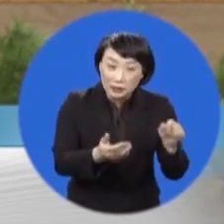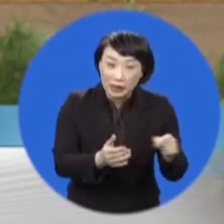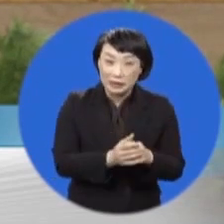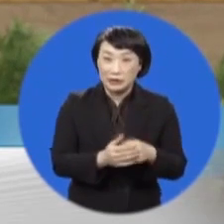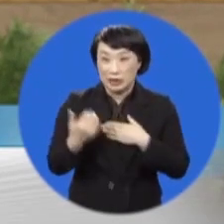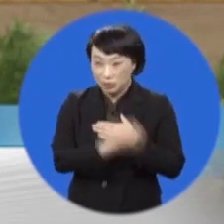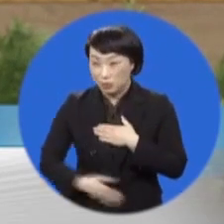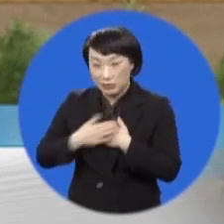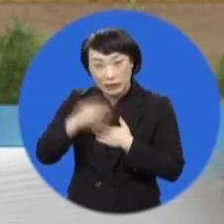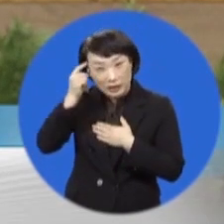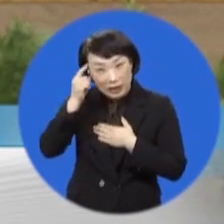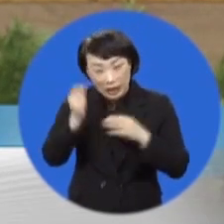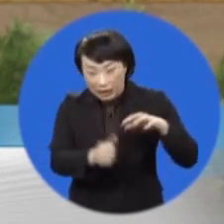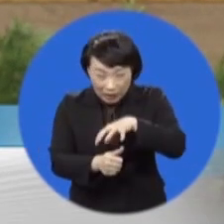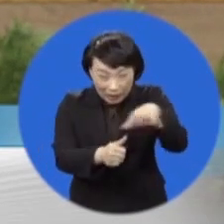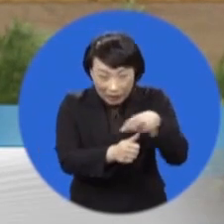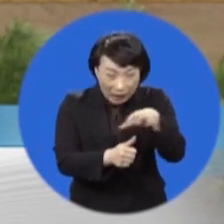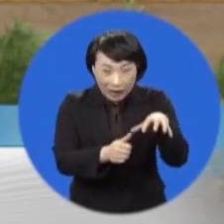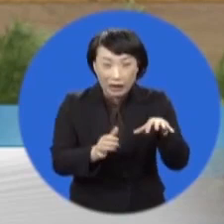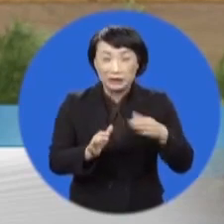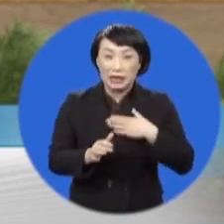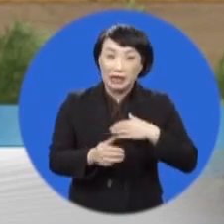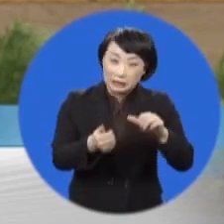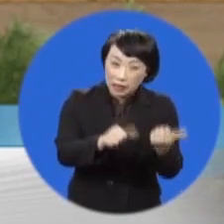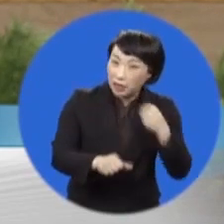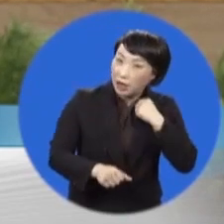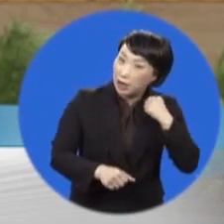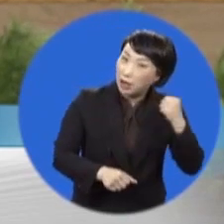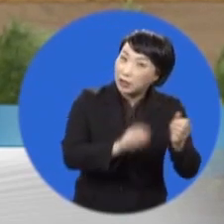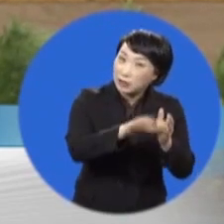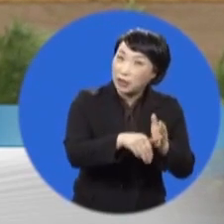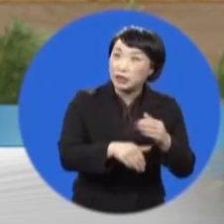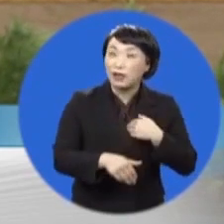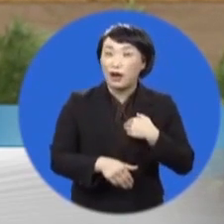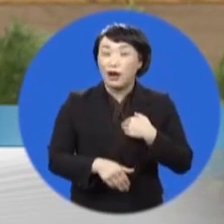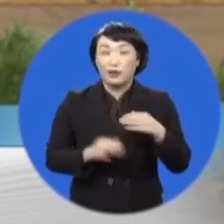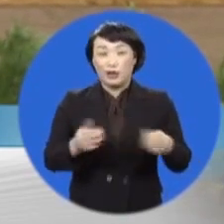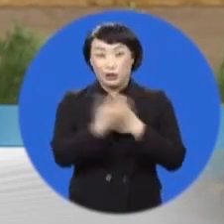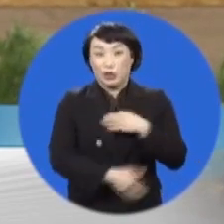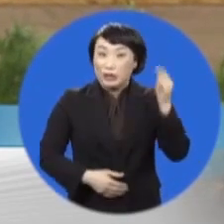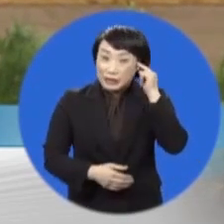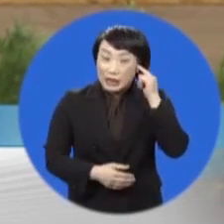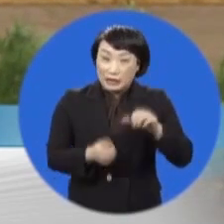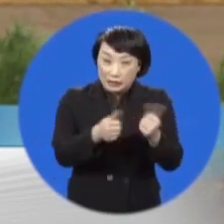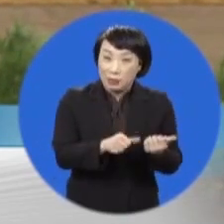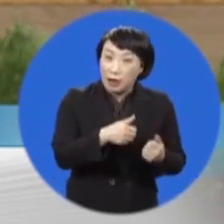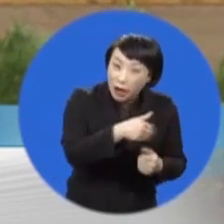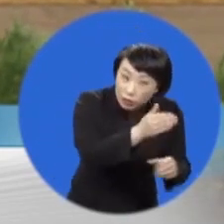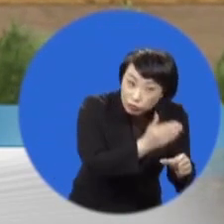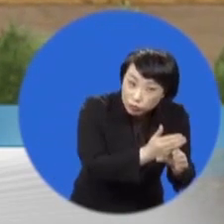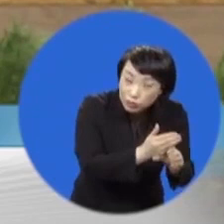육신의 생각을 차마 파 무 사망으로 이끌어 갈 때 내가 육신의 생각으로 사망으로